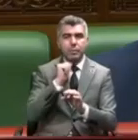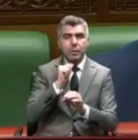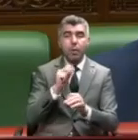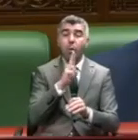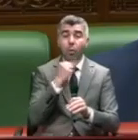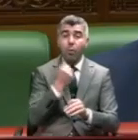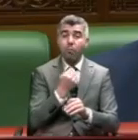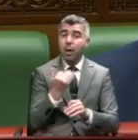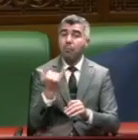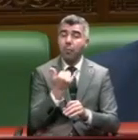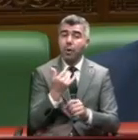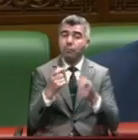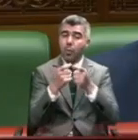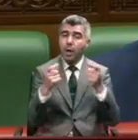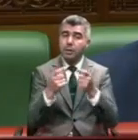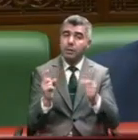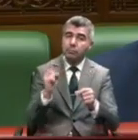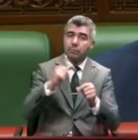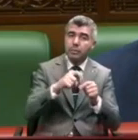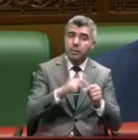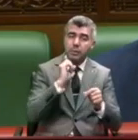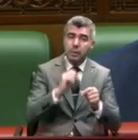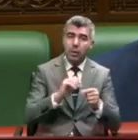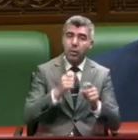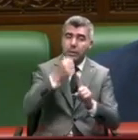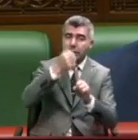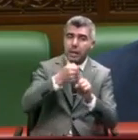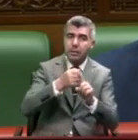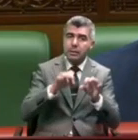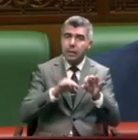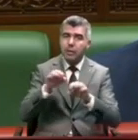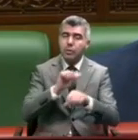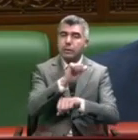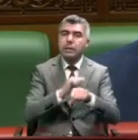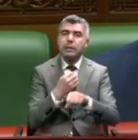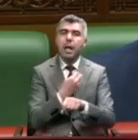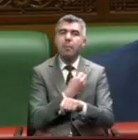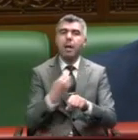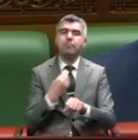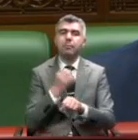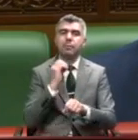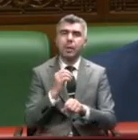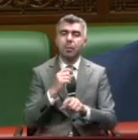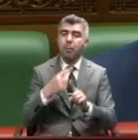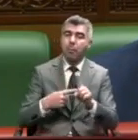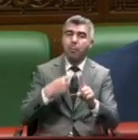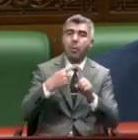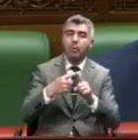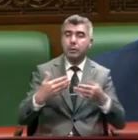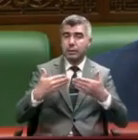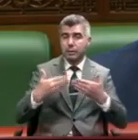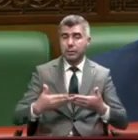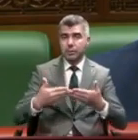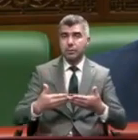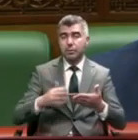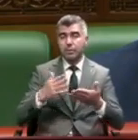خاص لتوسيع قاعده انخراط التجار الصغار في الورش الاستراتيجي لحمايه الاجتماعيه الذي يتجاوز الى حد الان